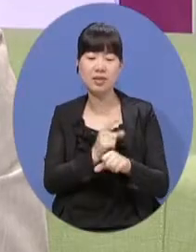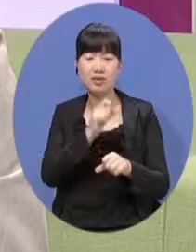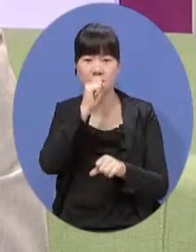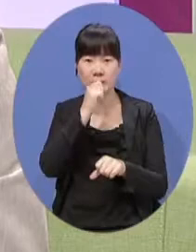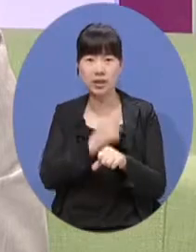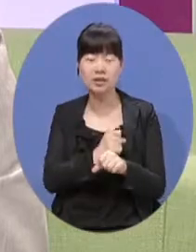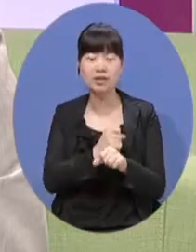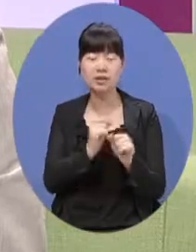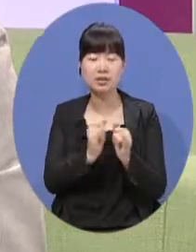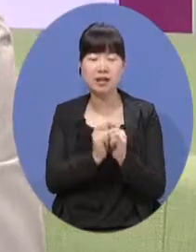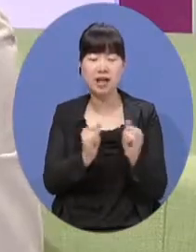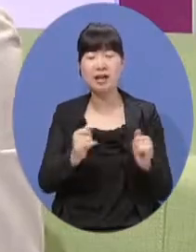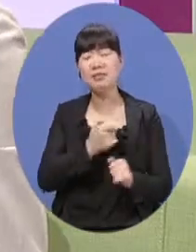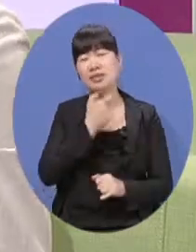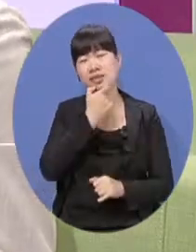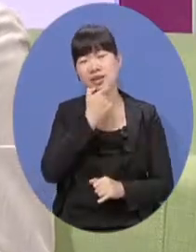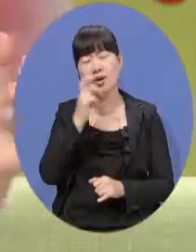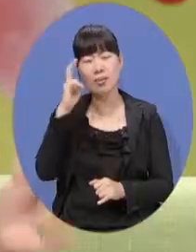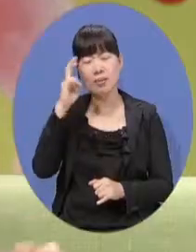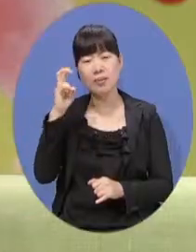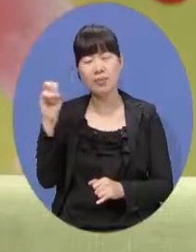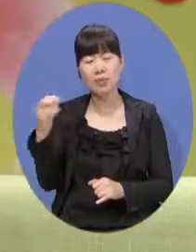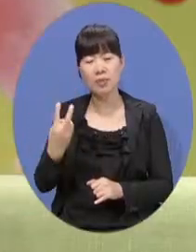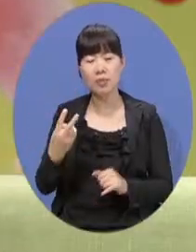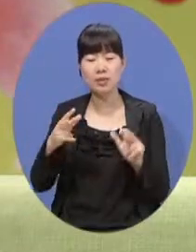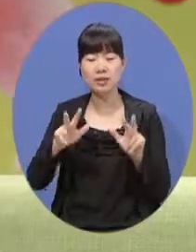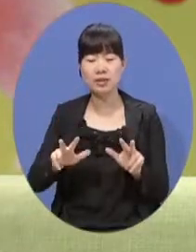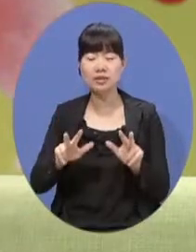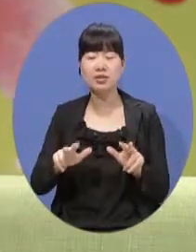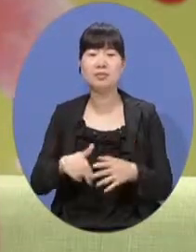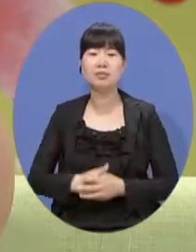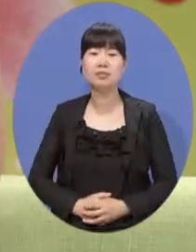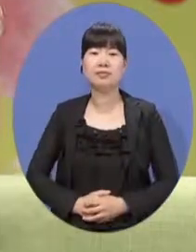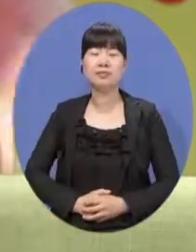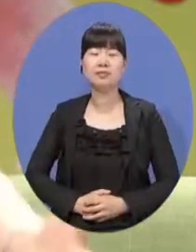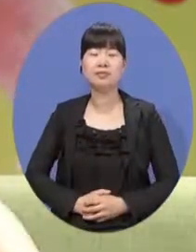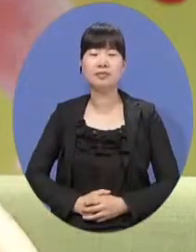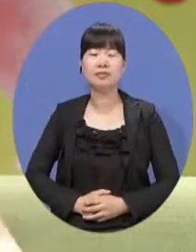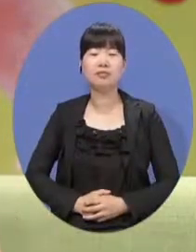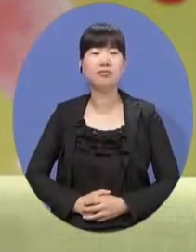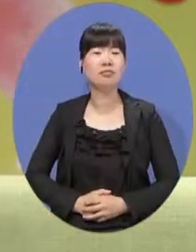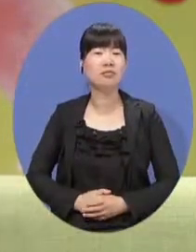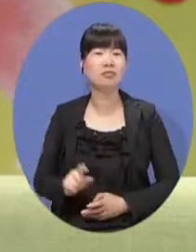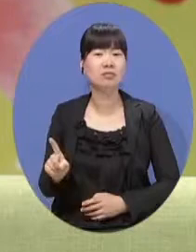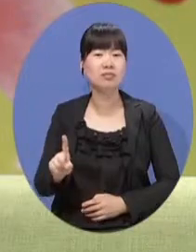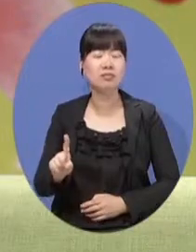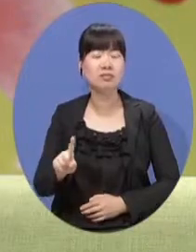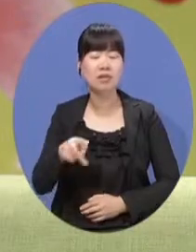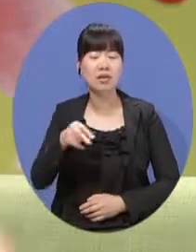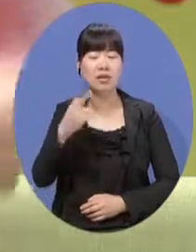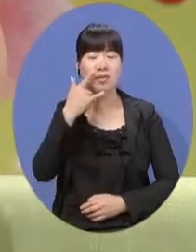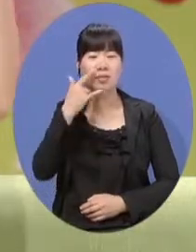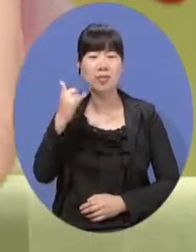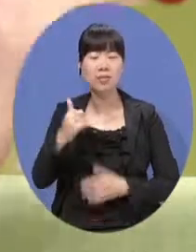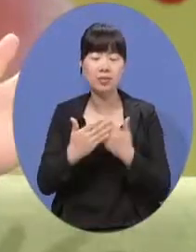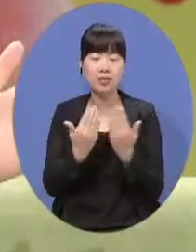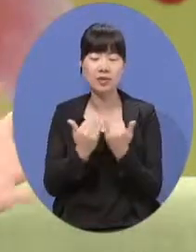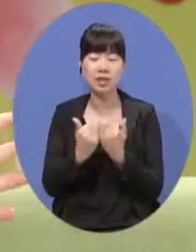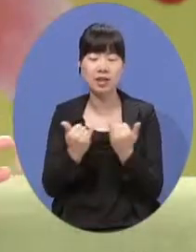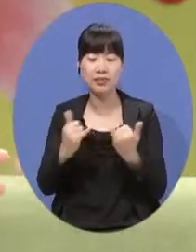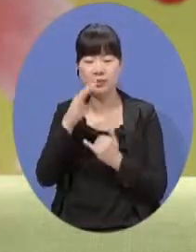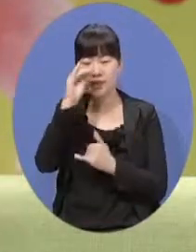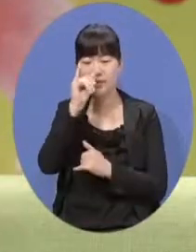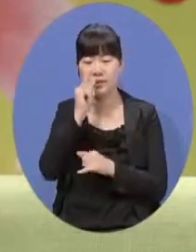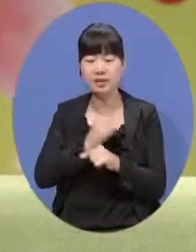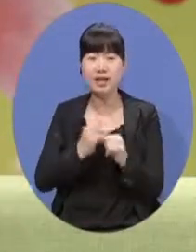싫어하는 경우가 있습니다. 그렇죠. 그리고 네. 왠지 저쪽 네, 시댁 쪽에 아유. 모든 사람들을 다 닮아